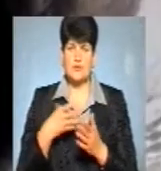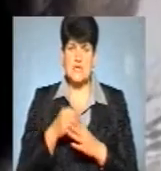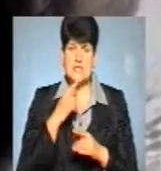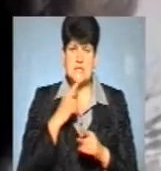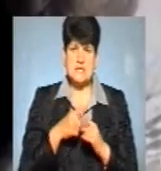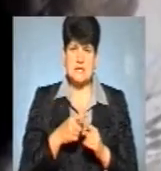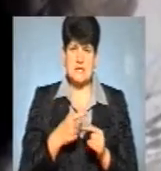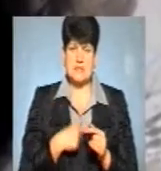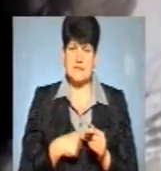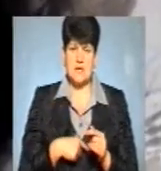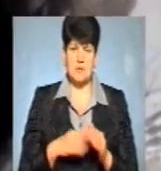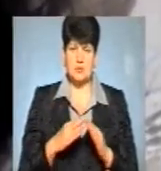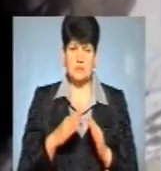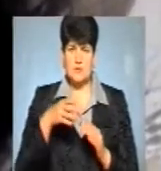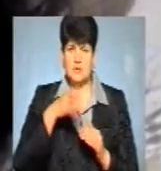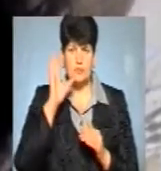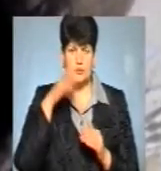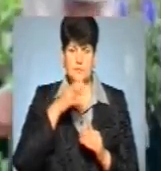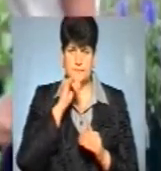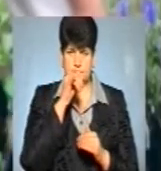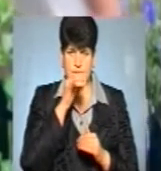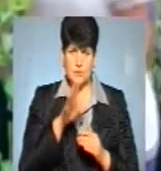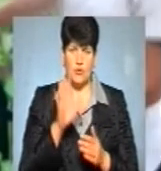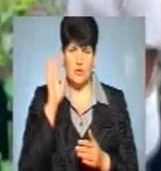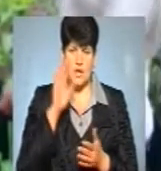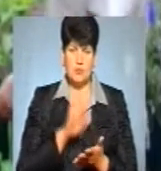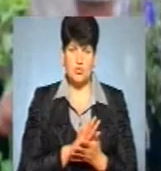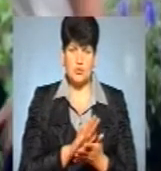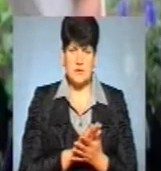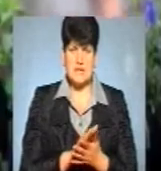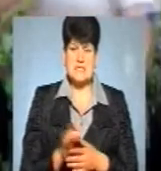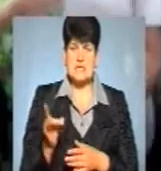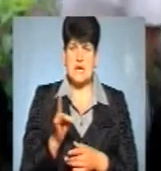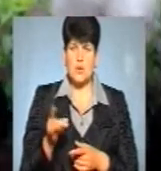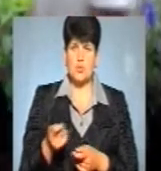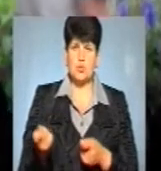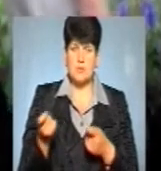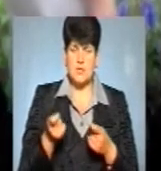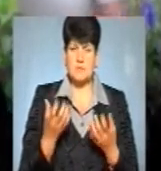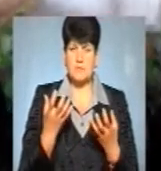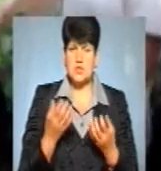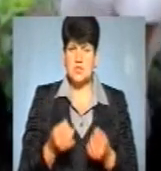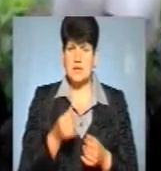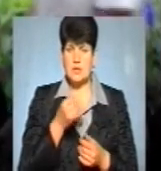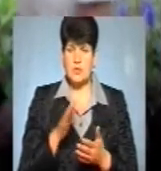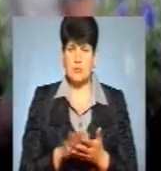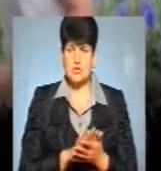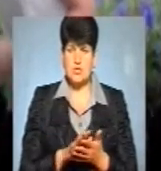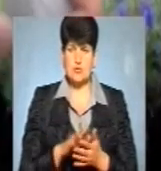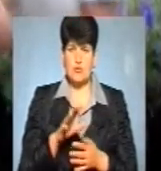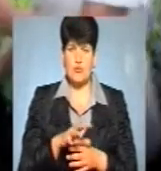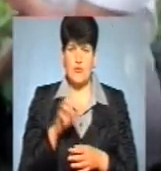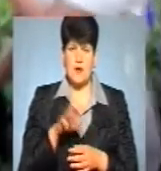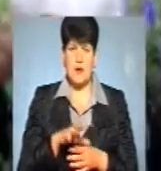п'ють, бо після паводку вода брудна. Були з району, приносили, але ми ще воду не мали вичищену, бо ми два рази